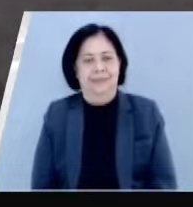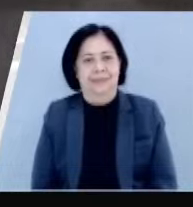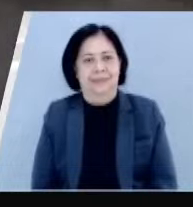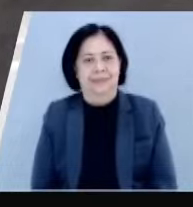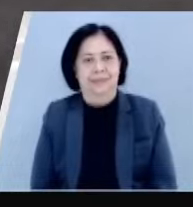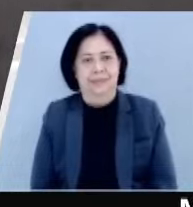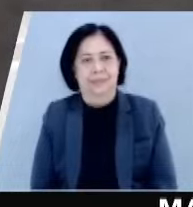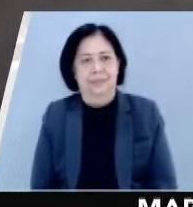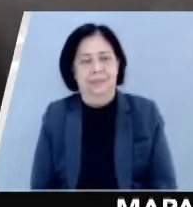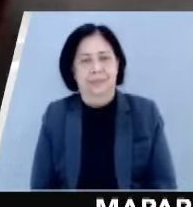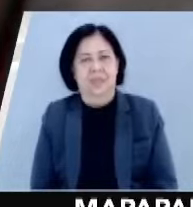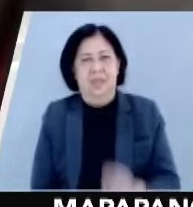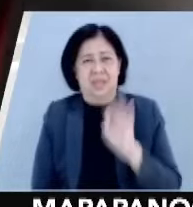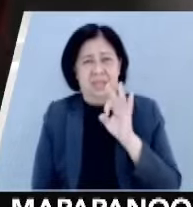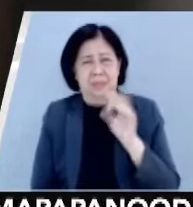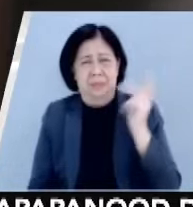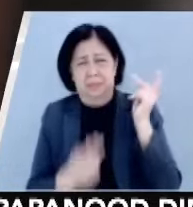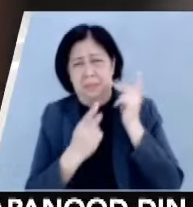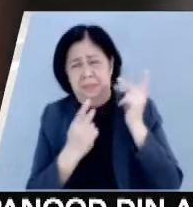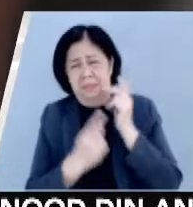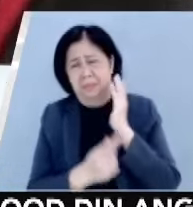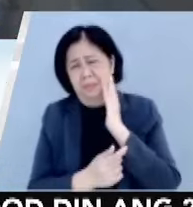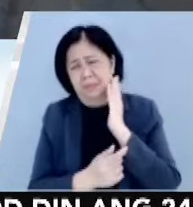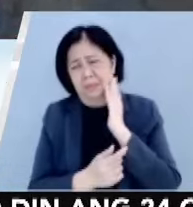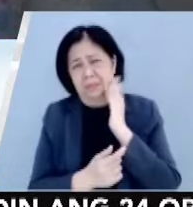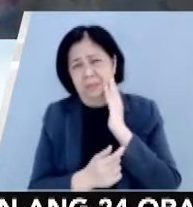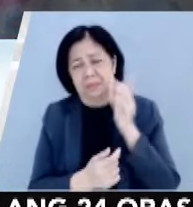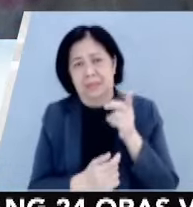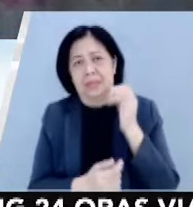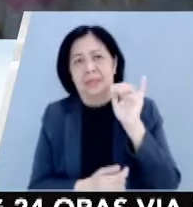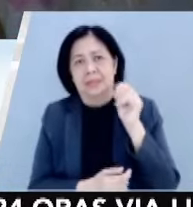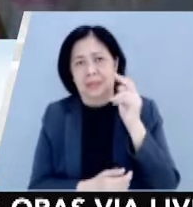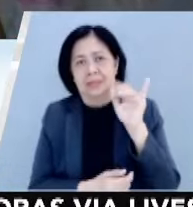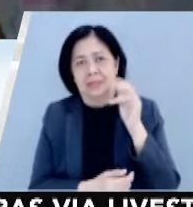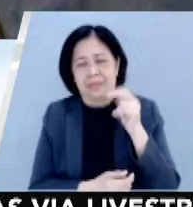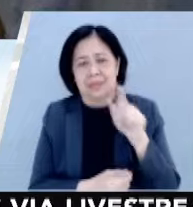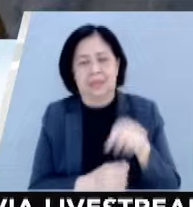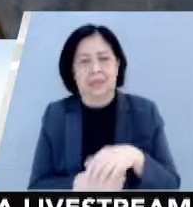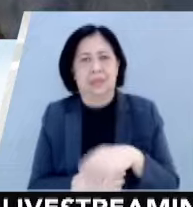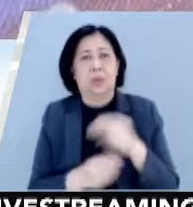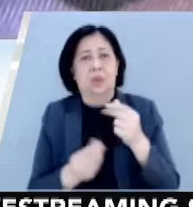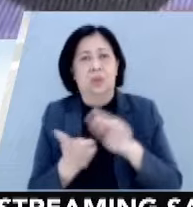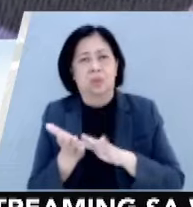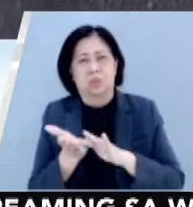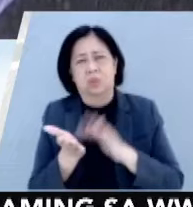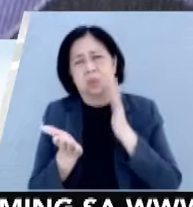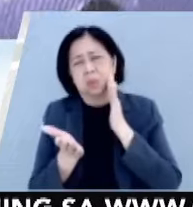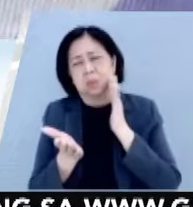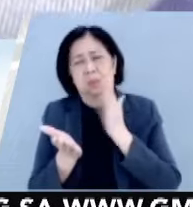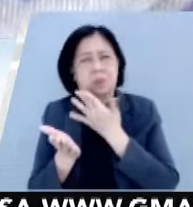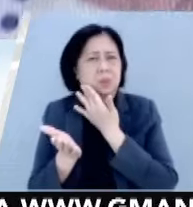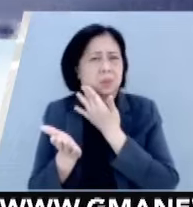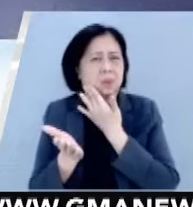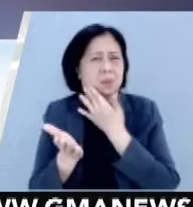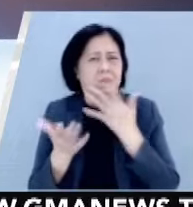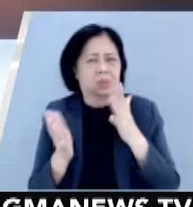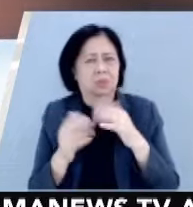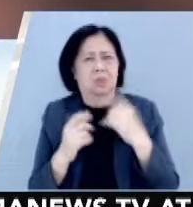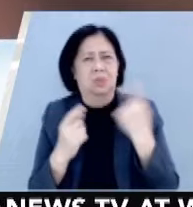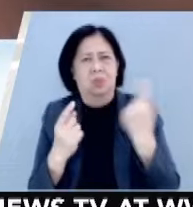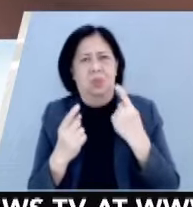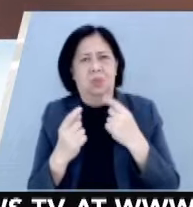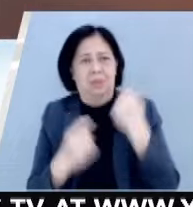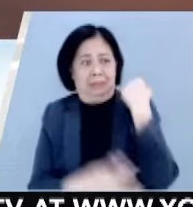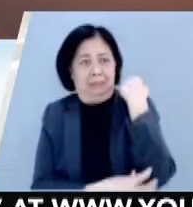Tuwing sumasakit daw ang ngipin ni Janjan, liniment oil o pamahid para sa masakit na kasukasuan ang